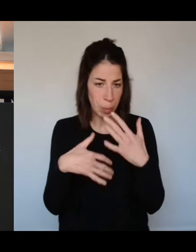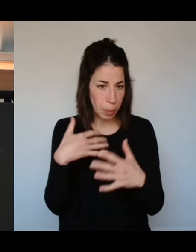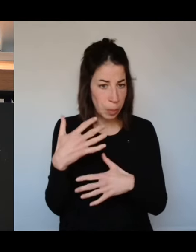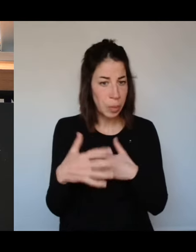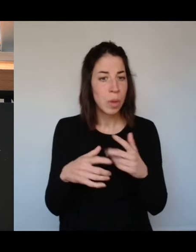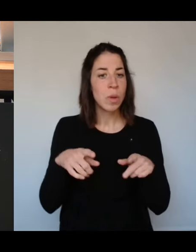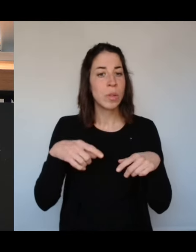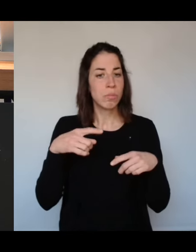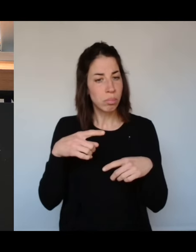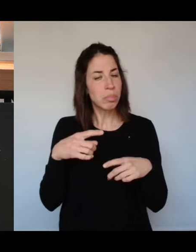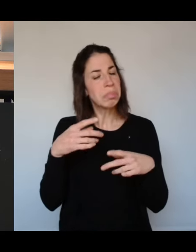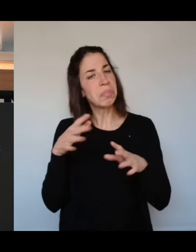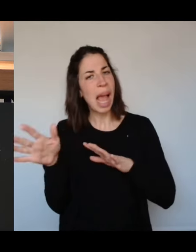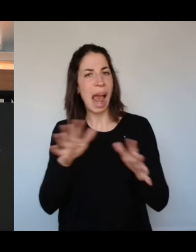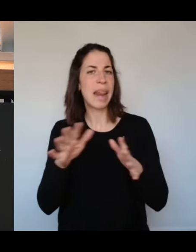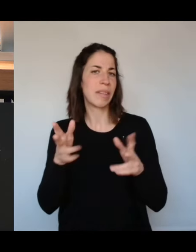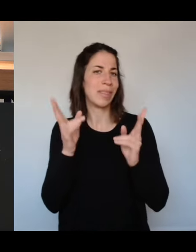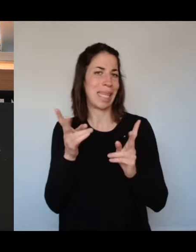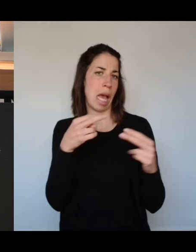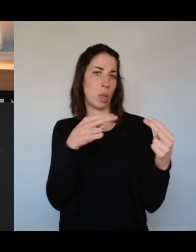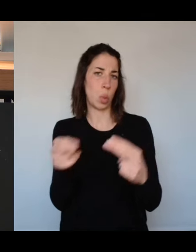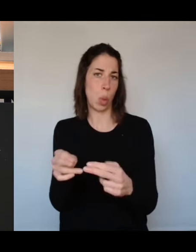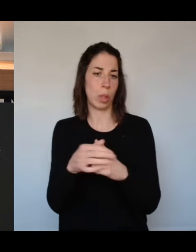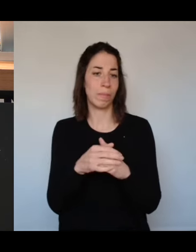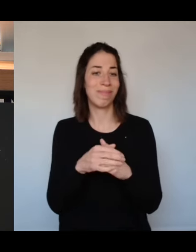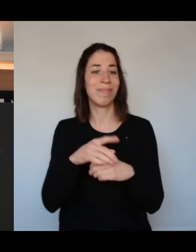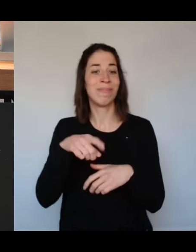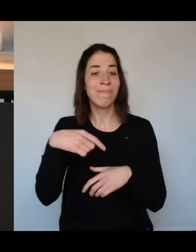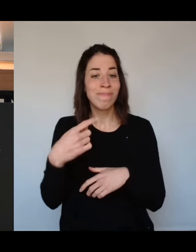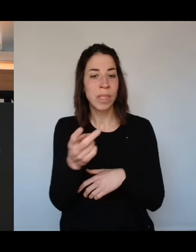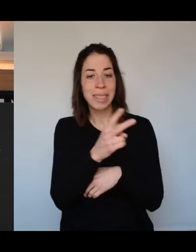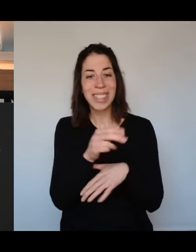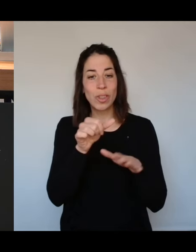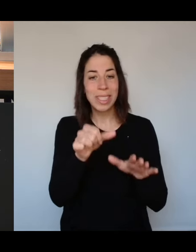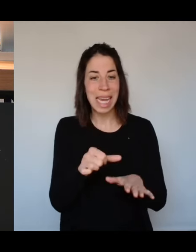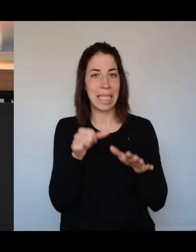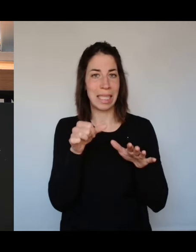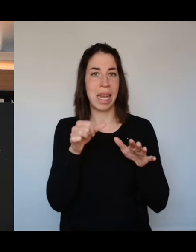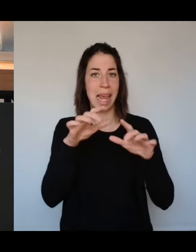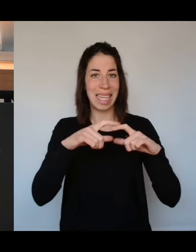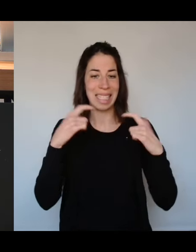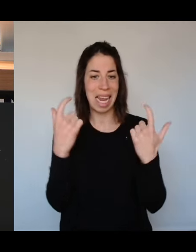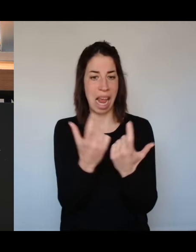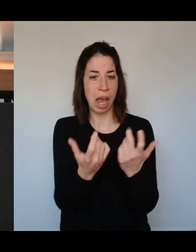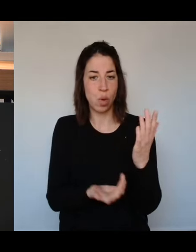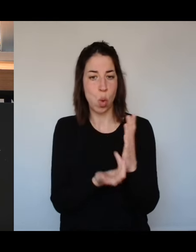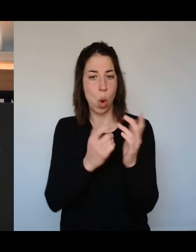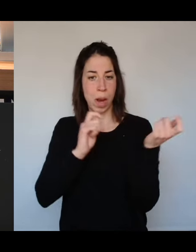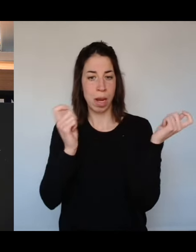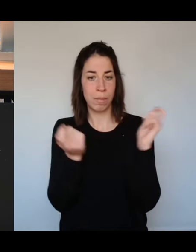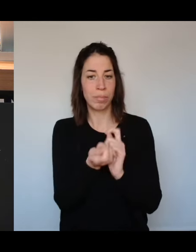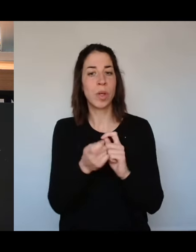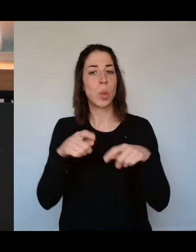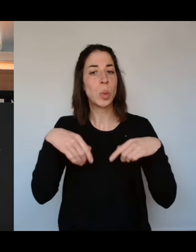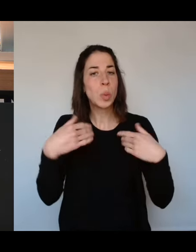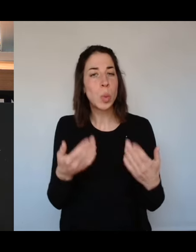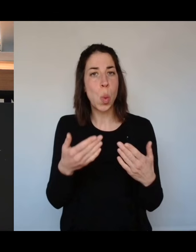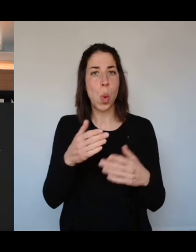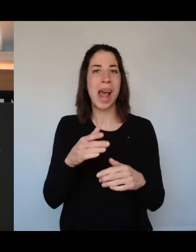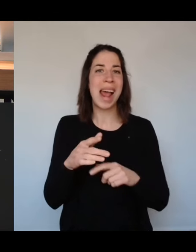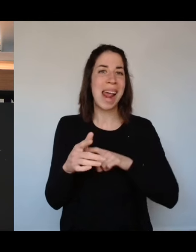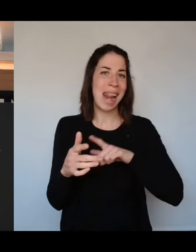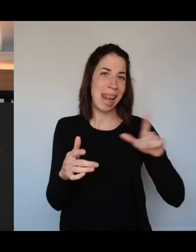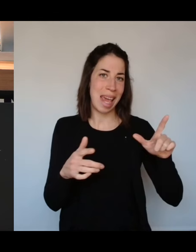der ersten Amtshandlungen bestand darin, diese Nulltoleranzpolitik zu beenden. Die Folge war klar, Drogenhandel und